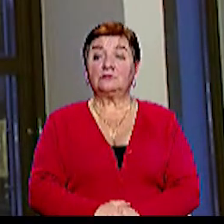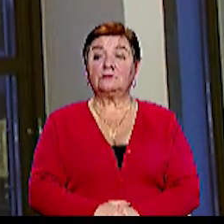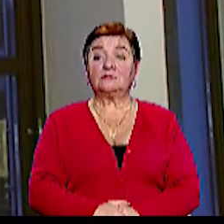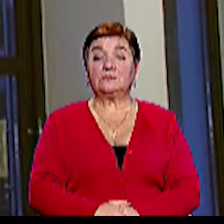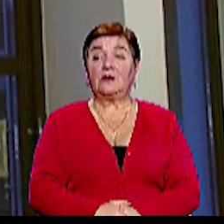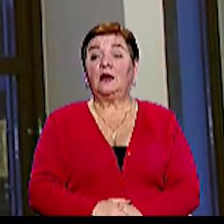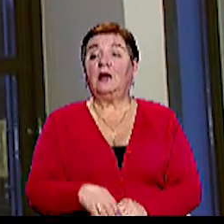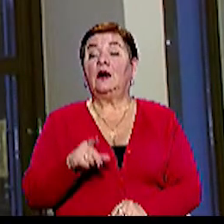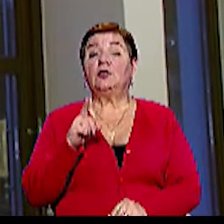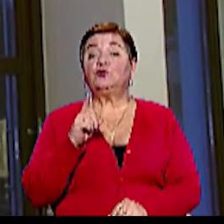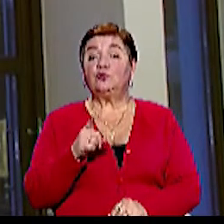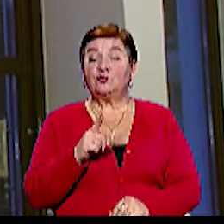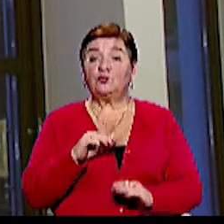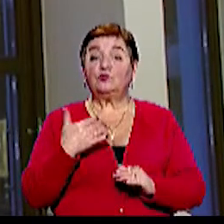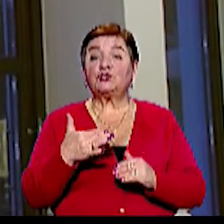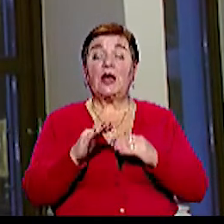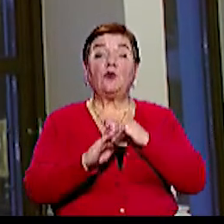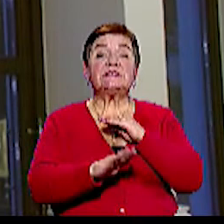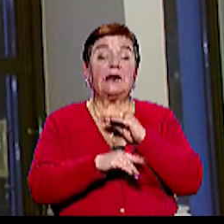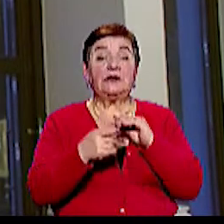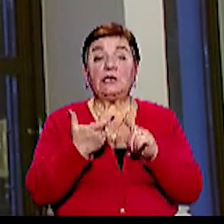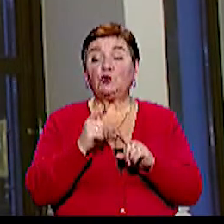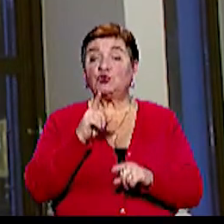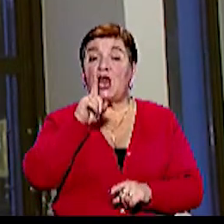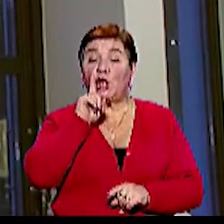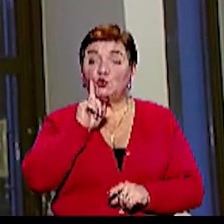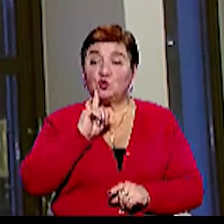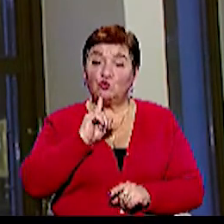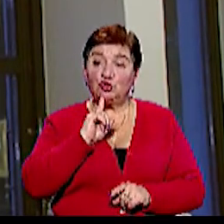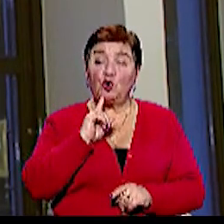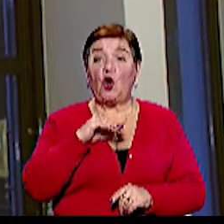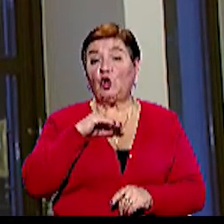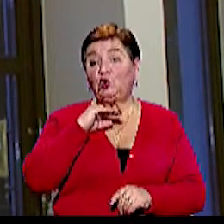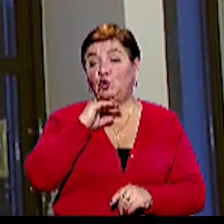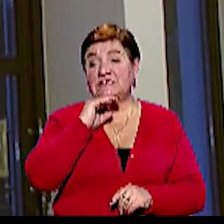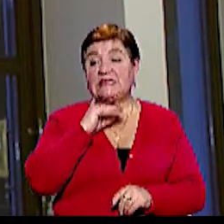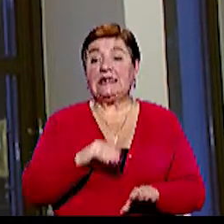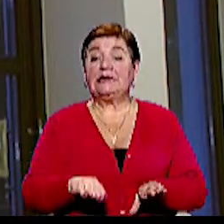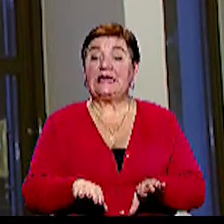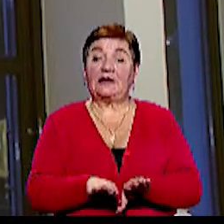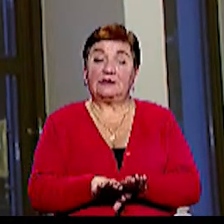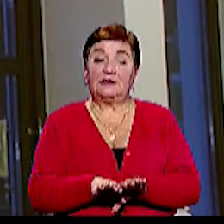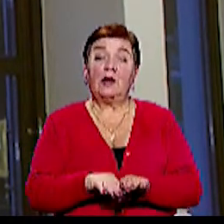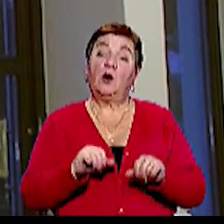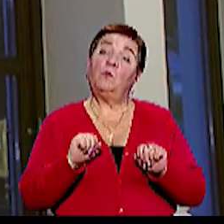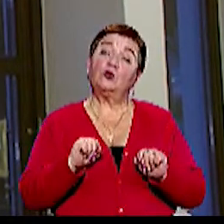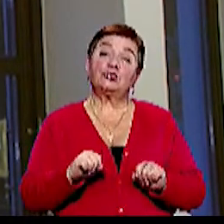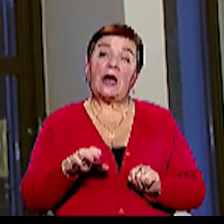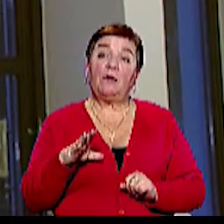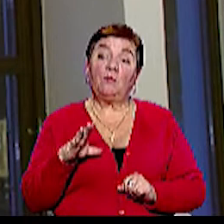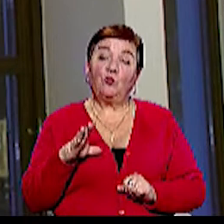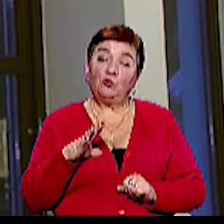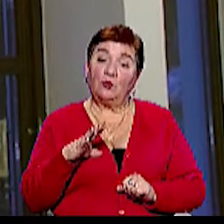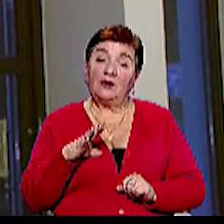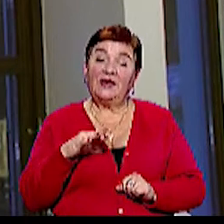На кульки вже класти сані, це не дуже зручно, і це, ну, досить так, можна було і